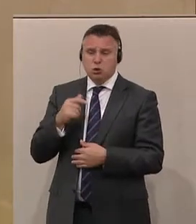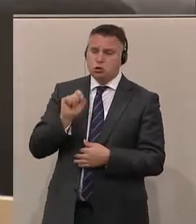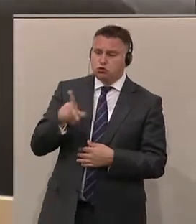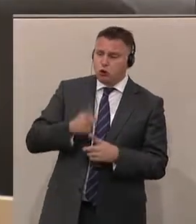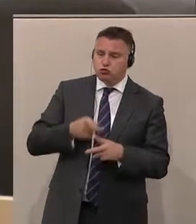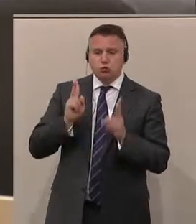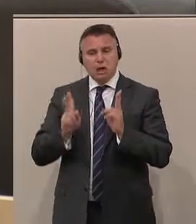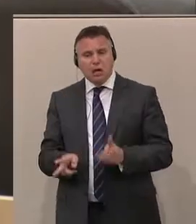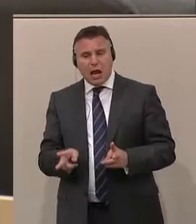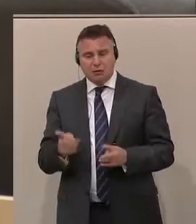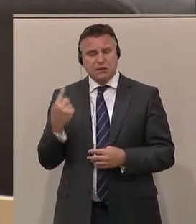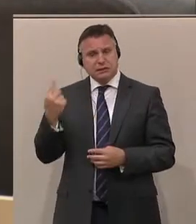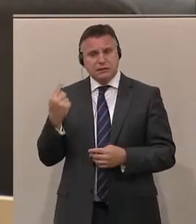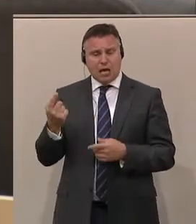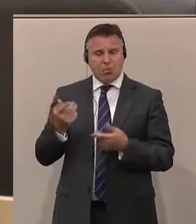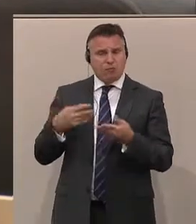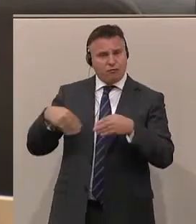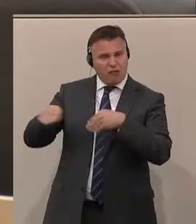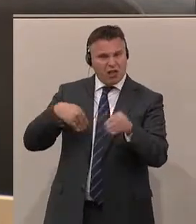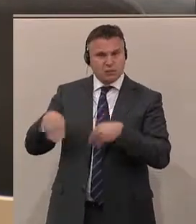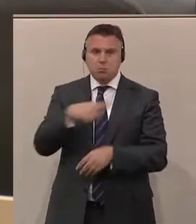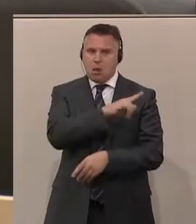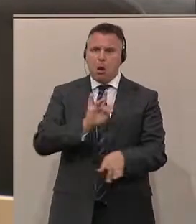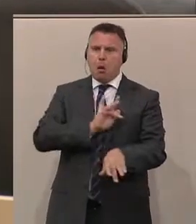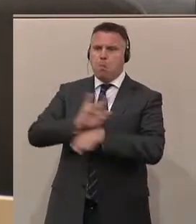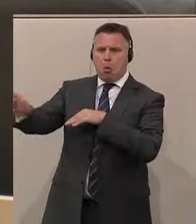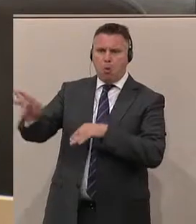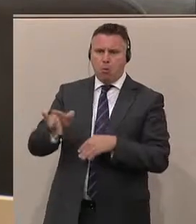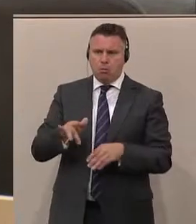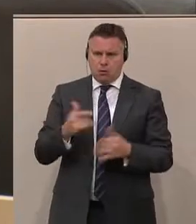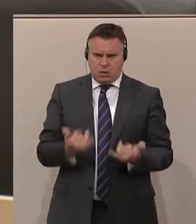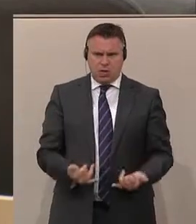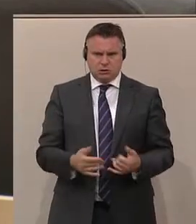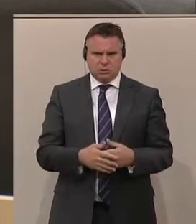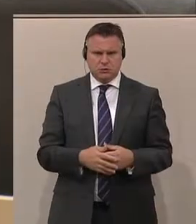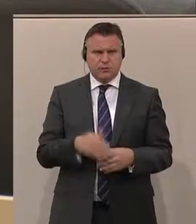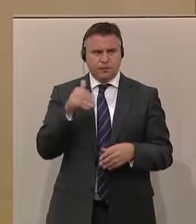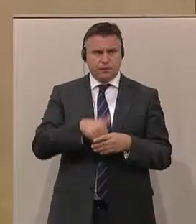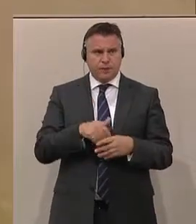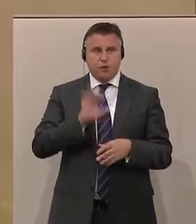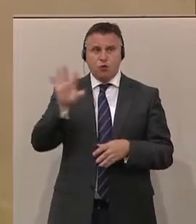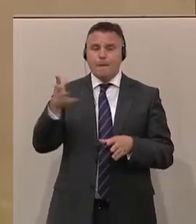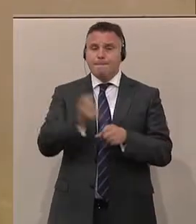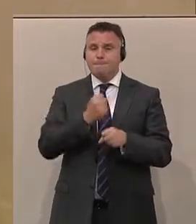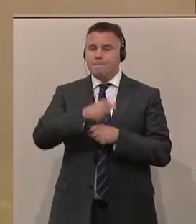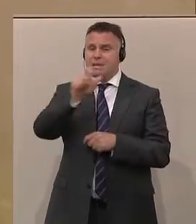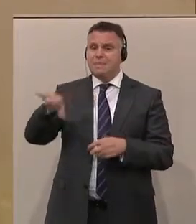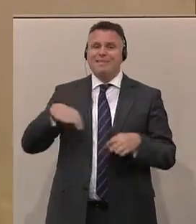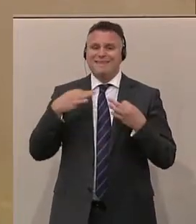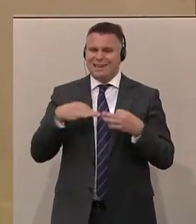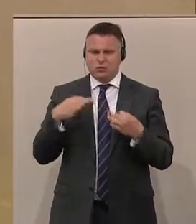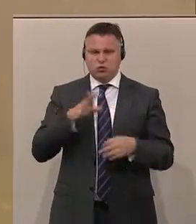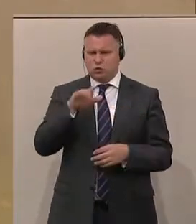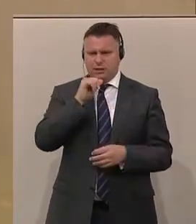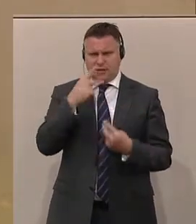nach seinen eigenen Bedürfnissen, dann ist es plötzlich schlecht. Und warum? Es geht nicht um die Gesundheit der Mitarbeiter. Nein, es geht um